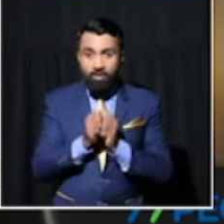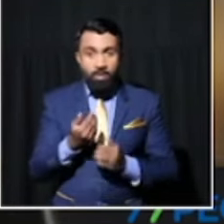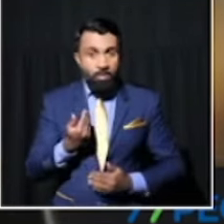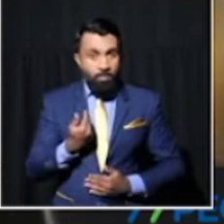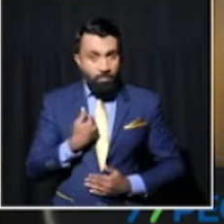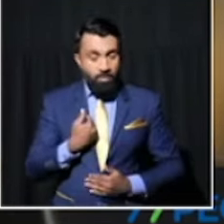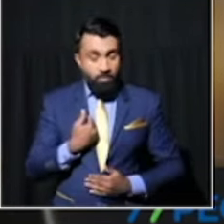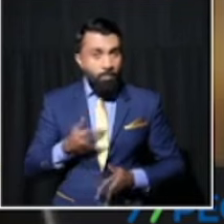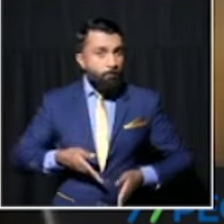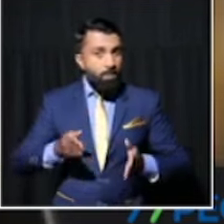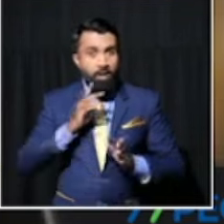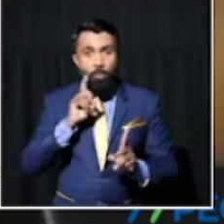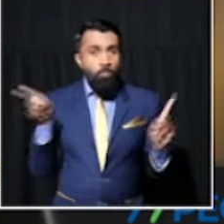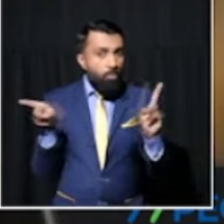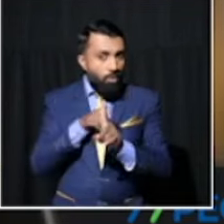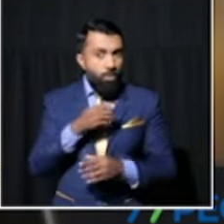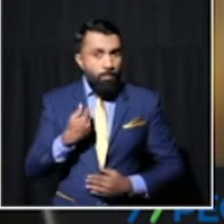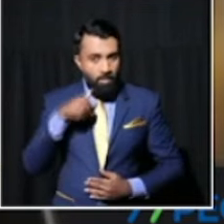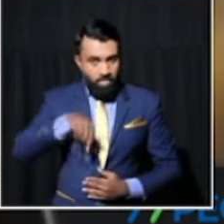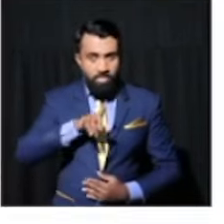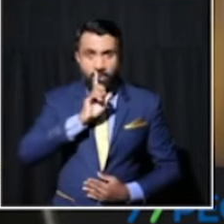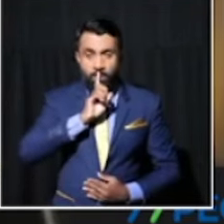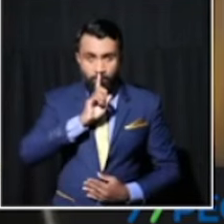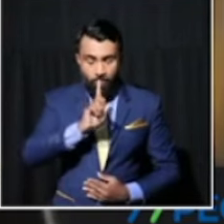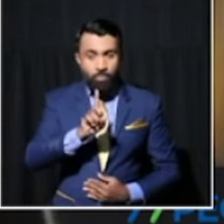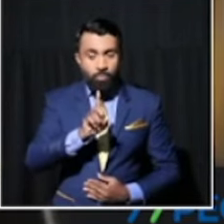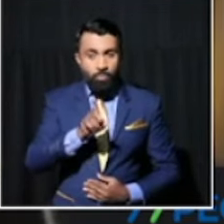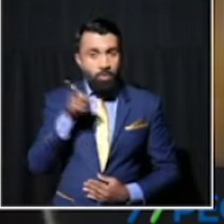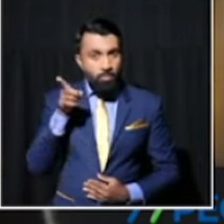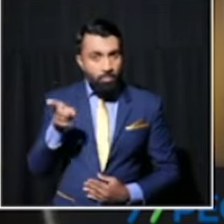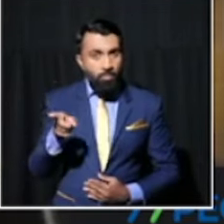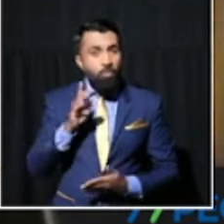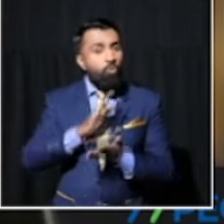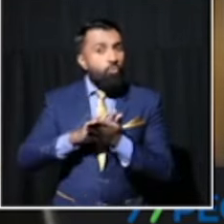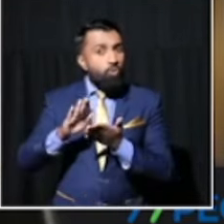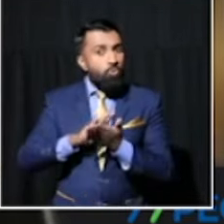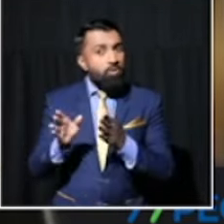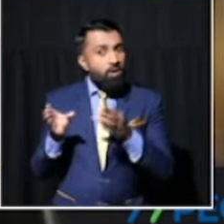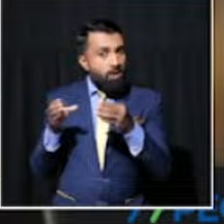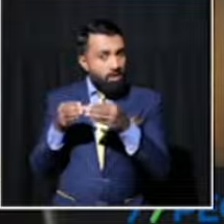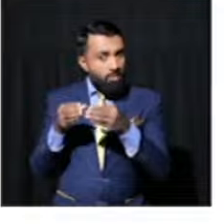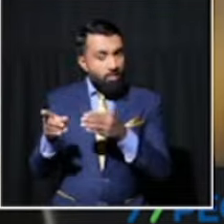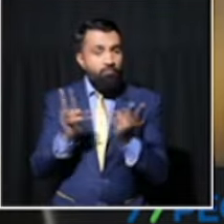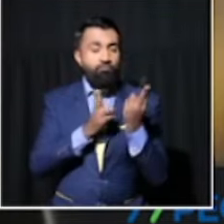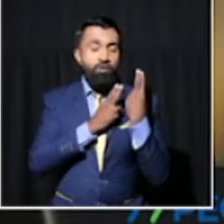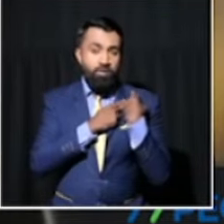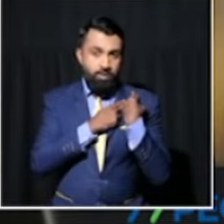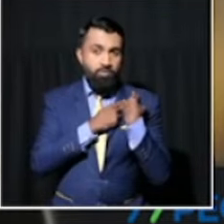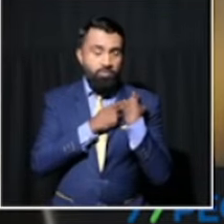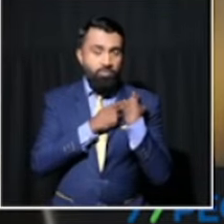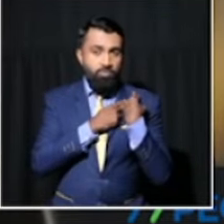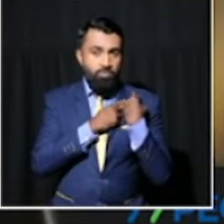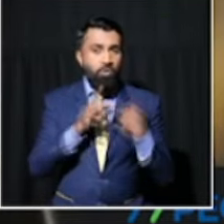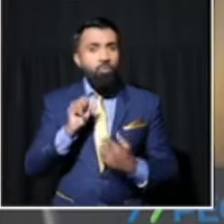මරලා දැම්මොත් ගරු කතානායකතුමා අද මං කිව්වා කියලා මතක තියාගන්න මේකේ ඉන්න පිටිපස්සේ කට්ටියට වග කියන්න සිද්ධ වෙනවා මොකද්ද